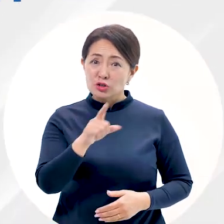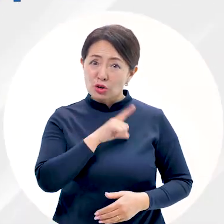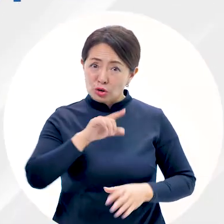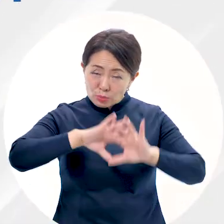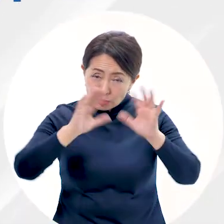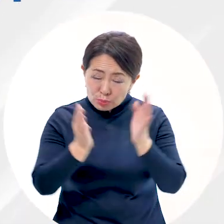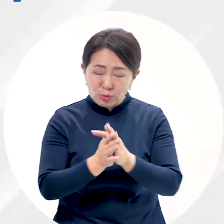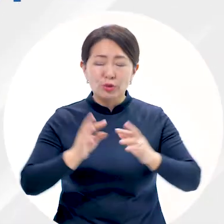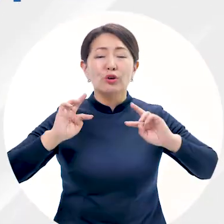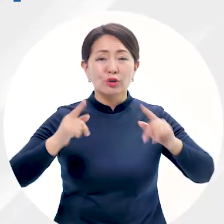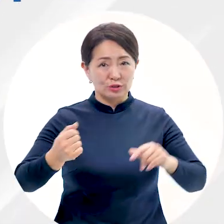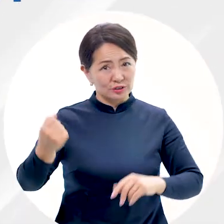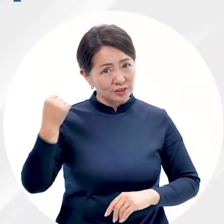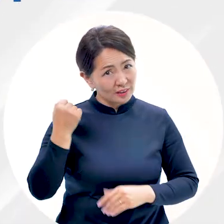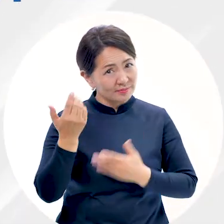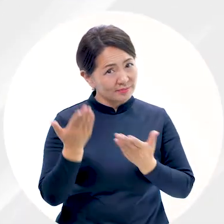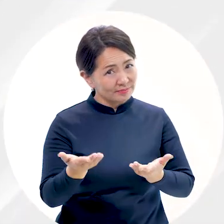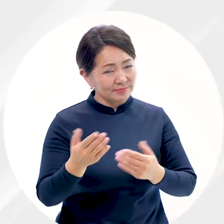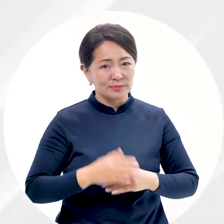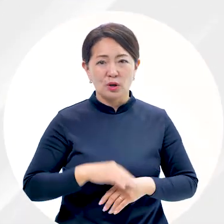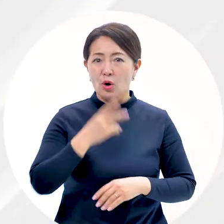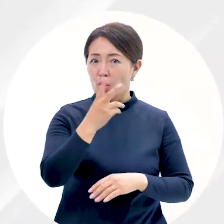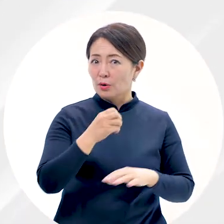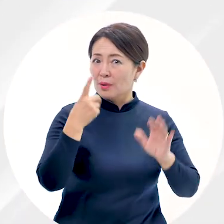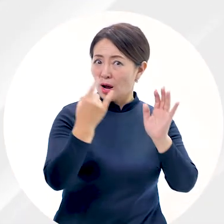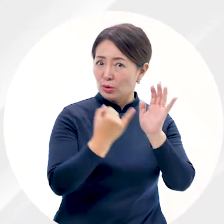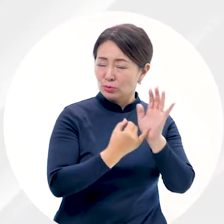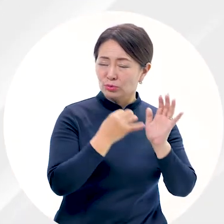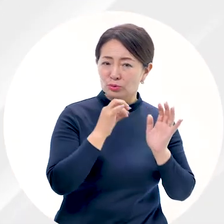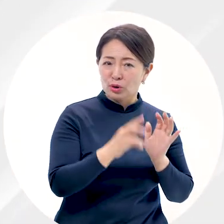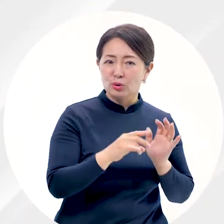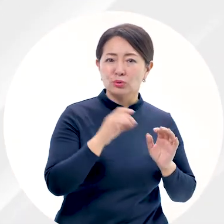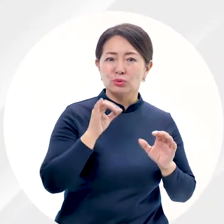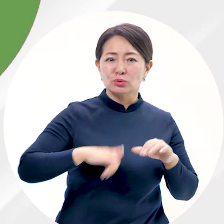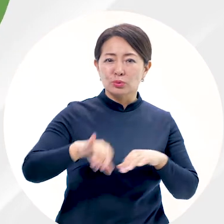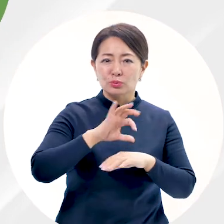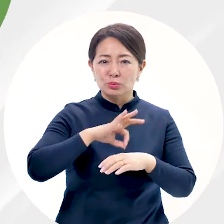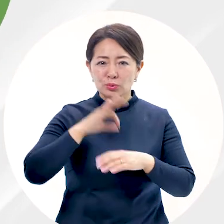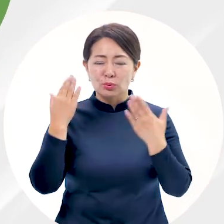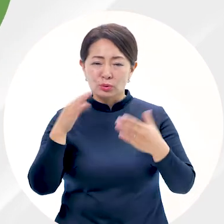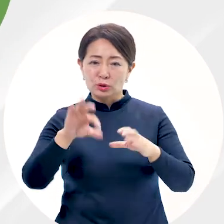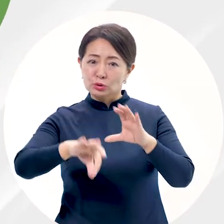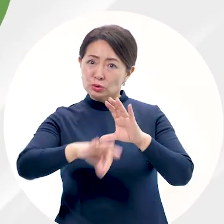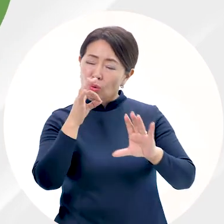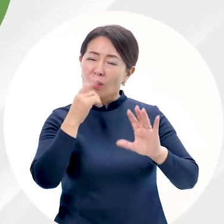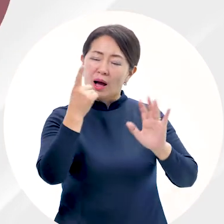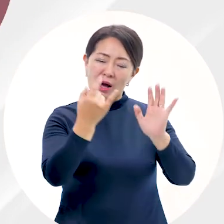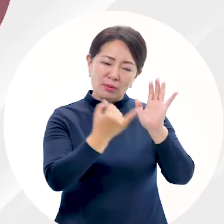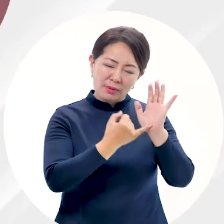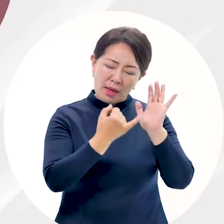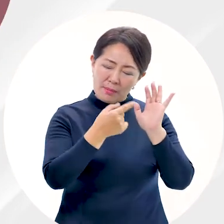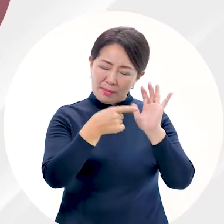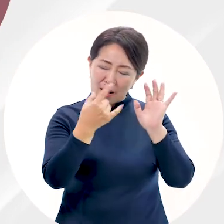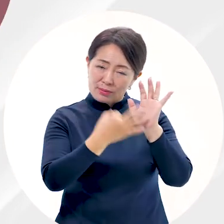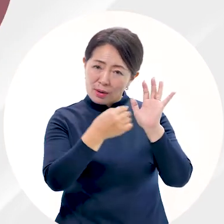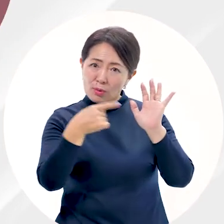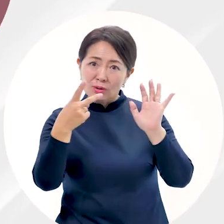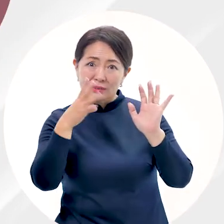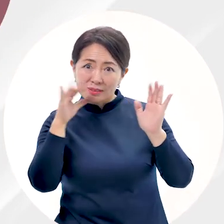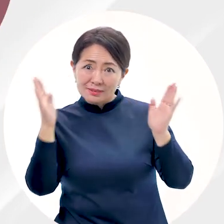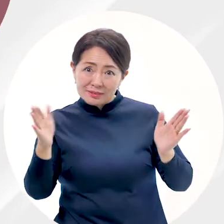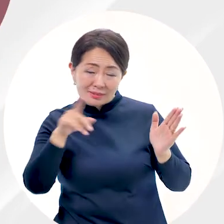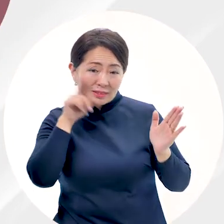Чил энэ бүгдийг өөрчилж чадна. 2016 оны сум дүүргийн хурлын сонгуульд 18-аас 25 насны